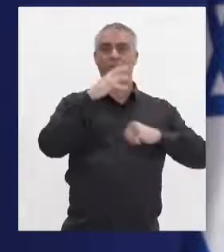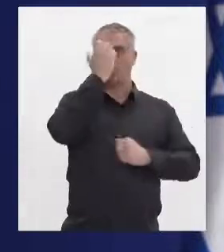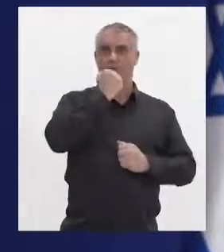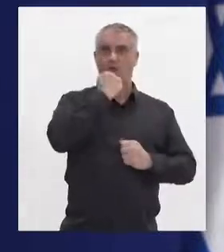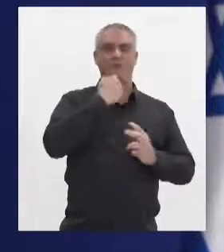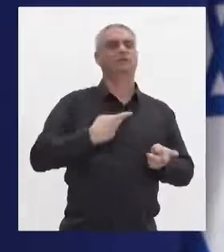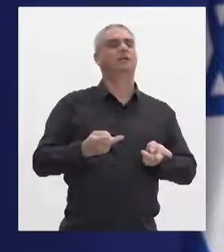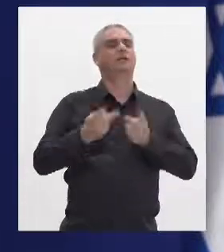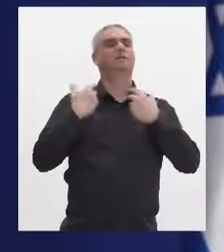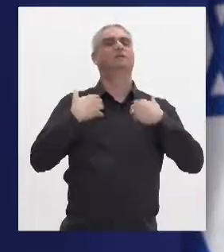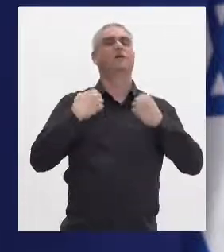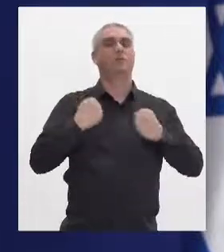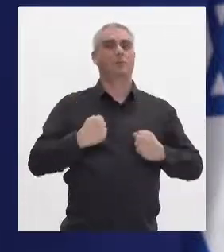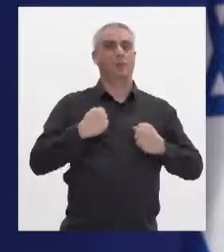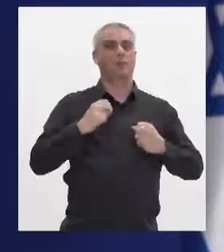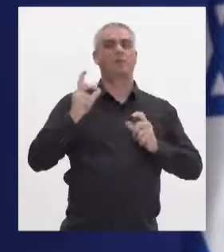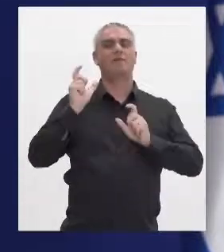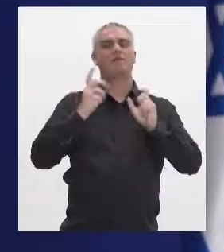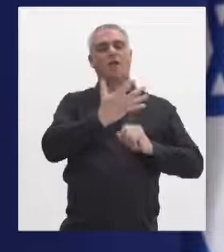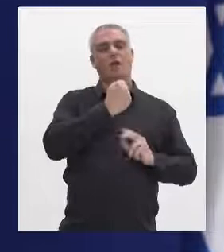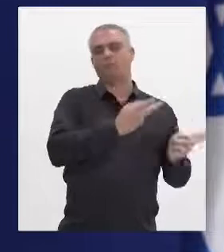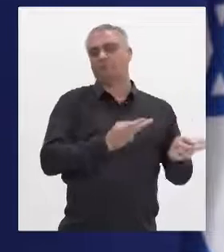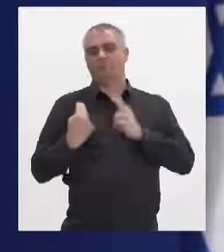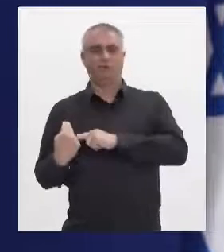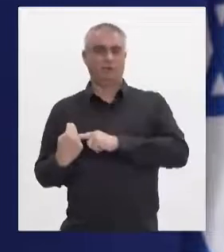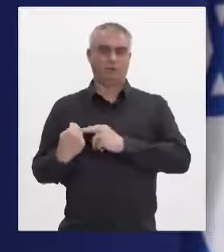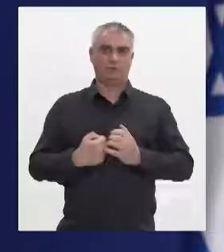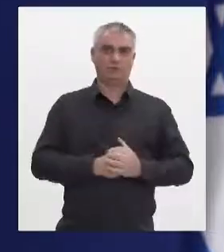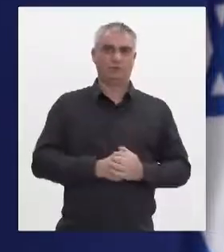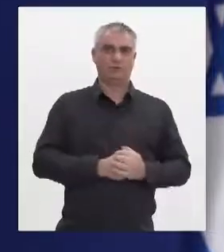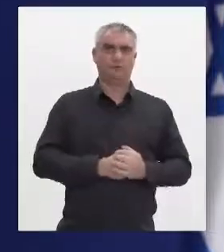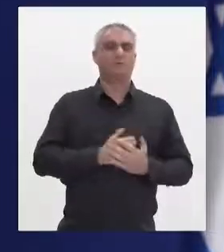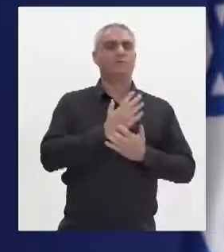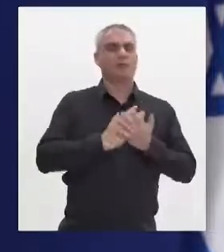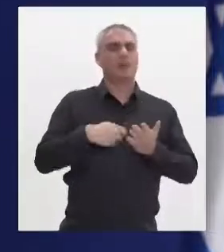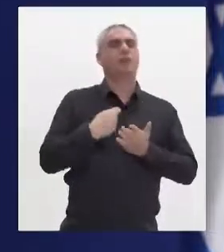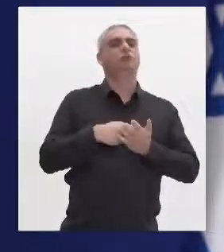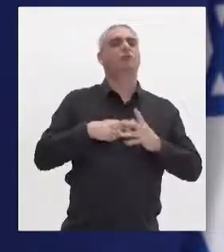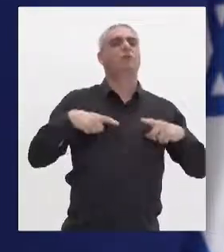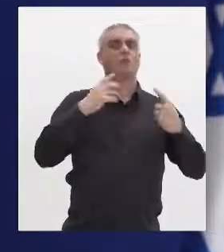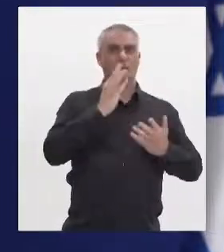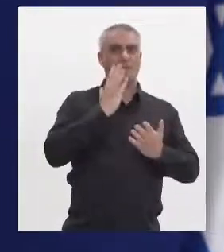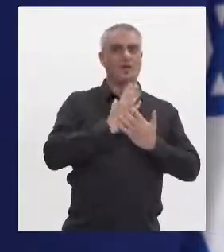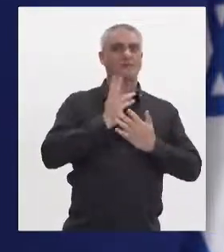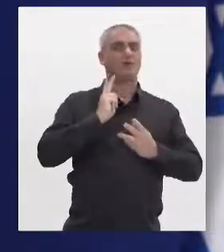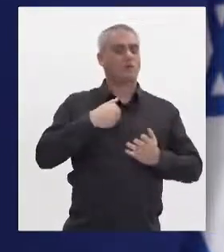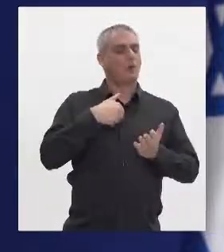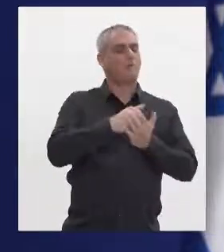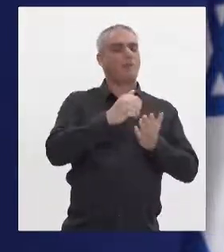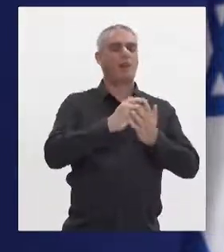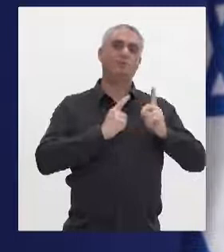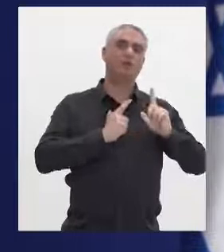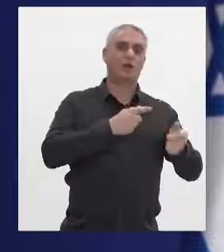הביטחון לגבולות והשבת החטופים חלק שילמו על כך בחייהם לא היינו יכולים להשי